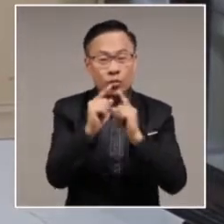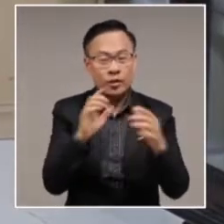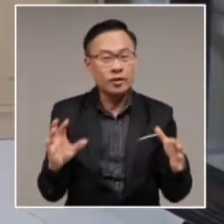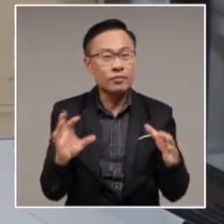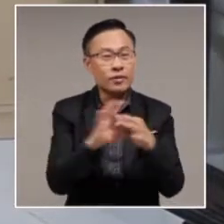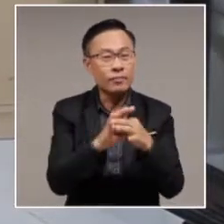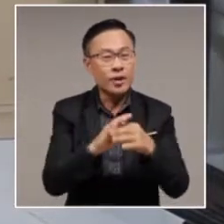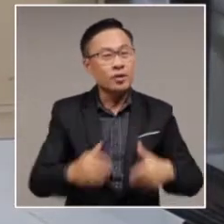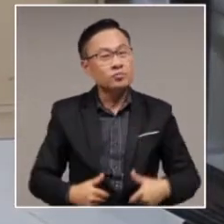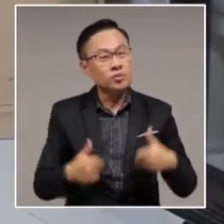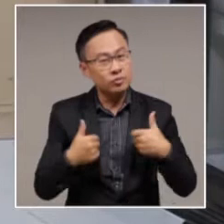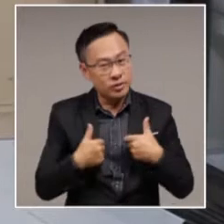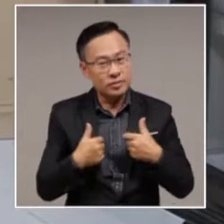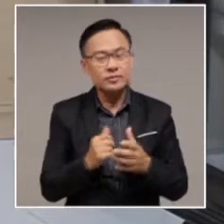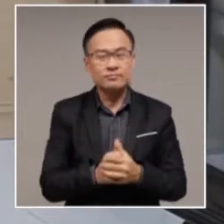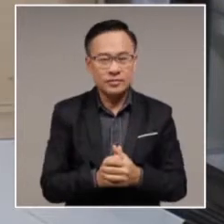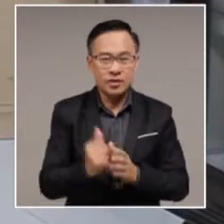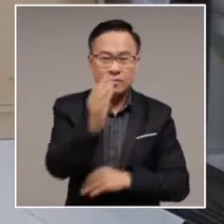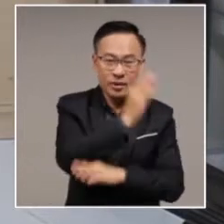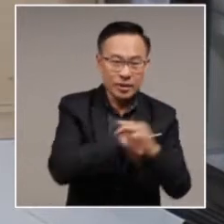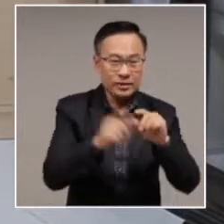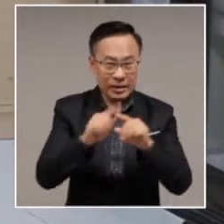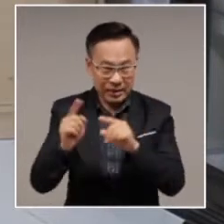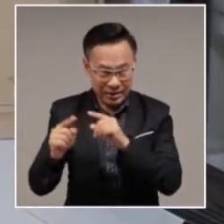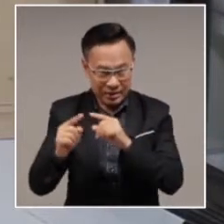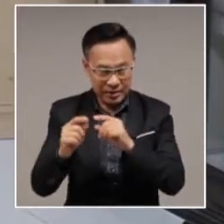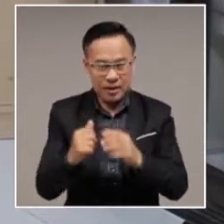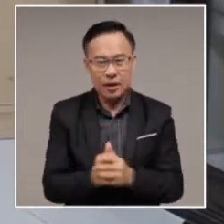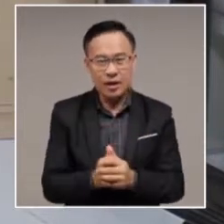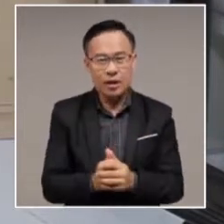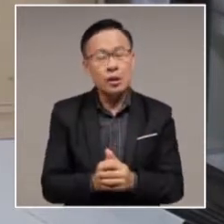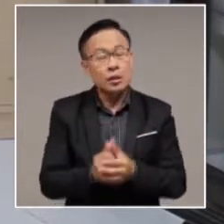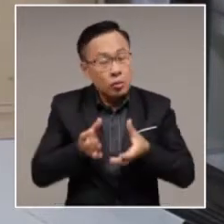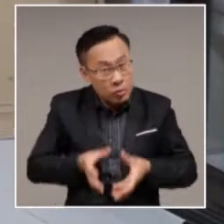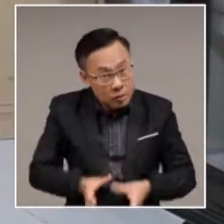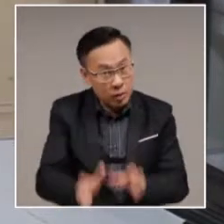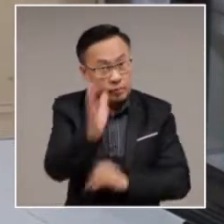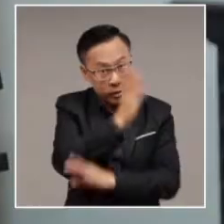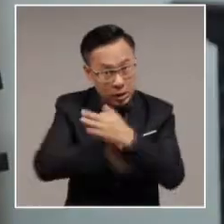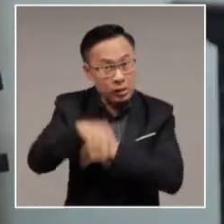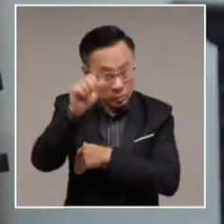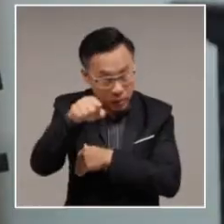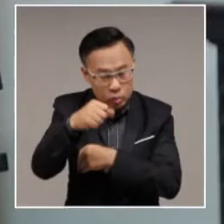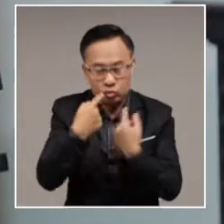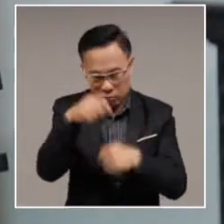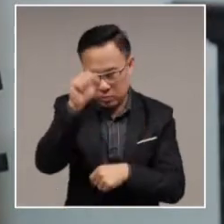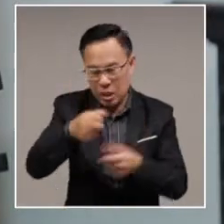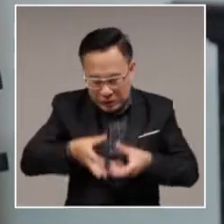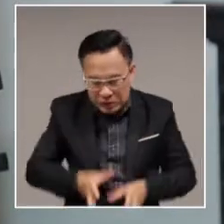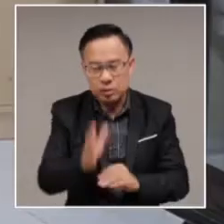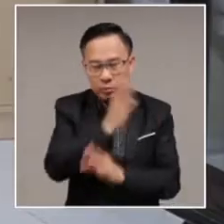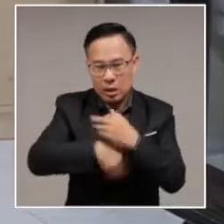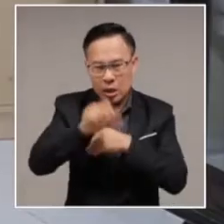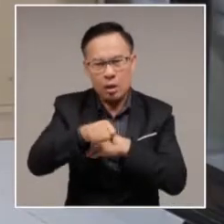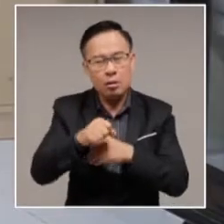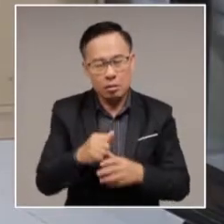าพูดคุยกับพี่นุ้ยในเรื่องของด้วยความที่พี่นุ้ยเองนะคะเราเนี่ยพิการมาตั้งแต่กำเนิดถูกต้องไหมคะ ถูกต้องค่ะ แล้วตอนนั้นนี่เราแ